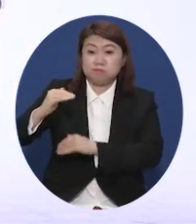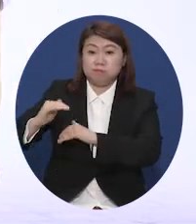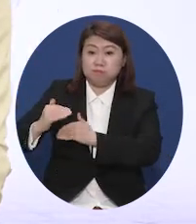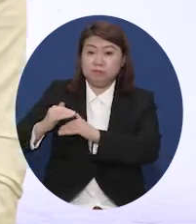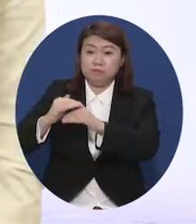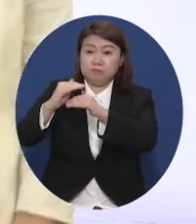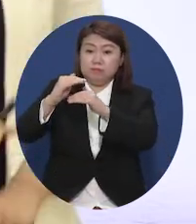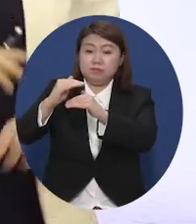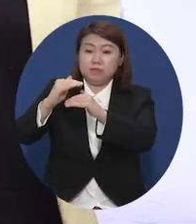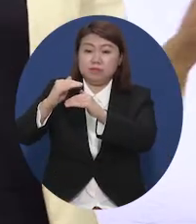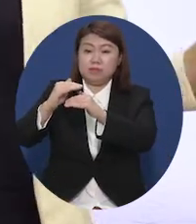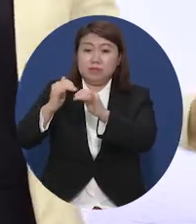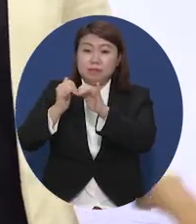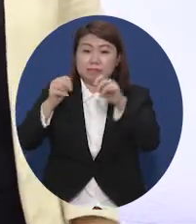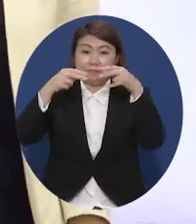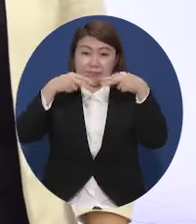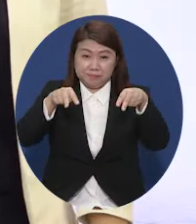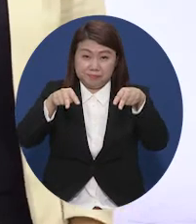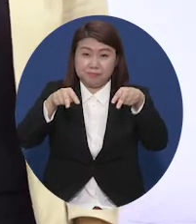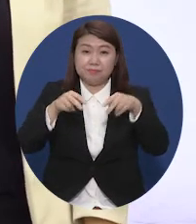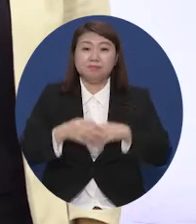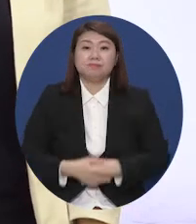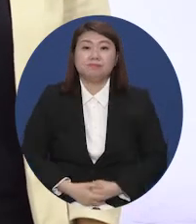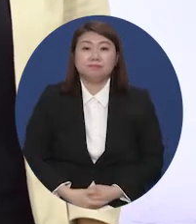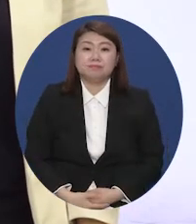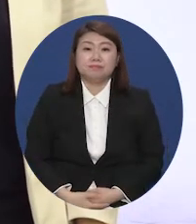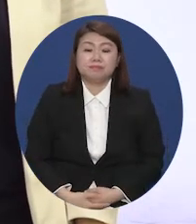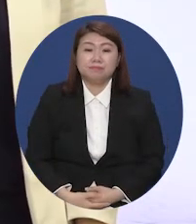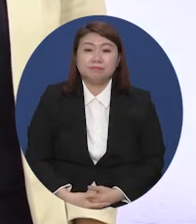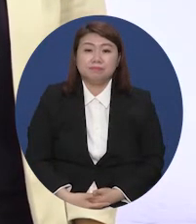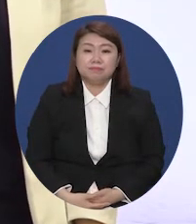타고 올라가서 백성들을 내려다 봤겠죠